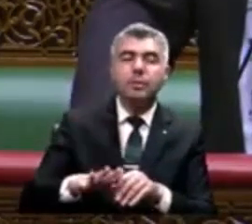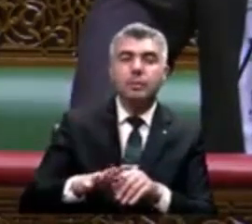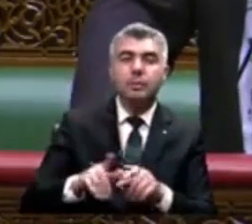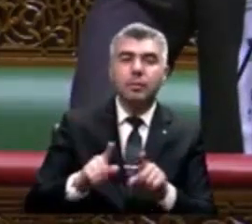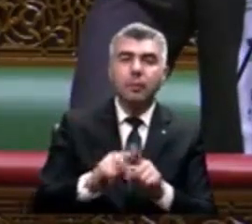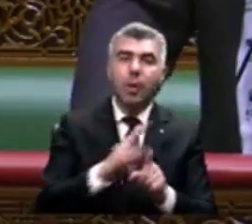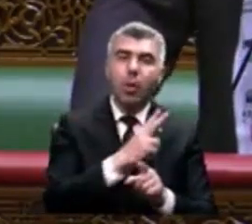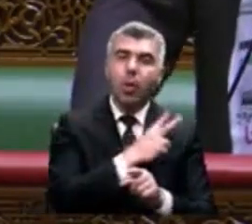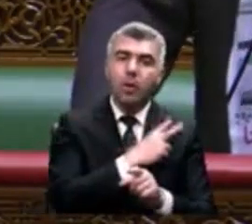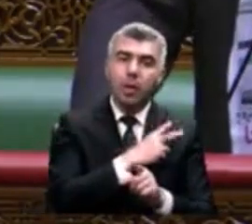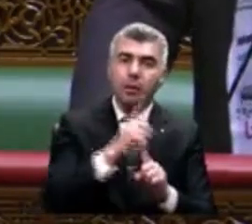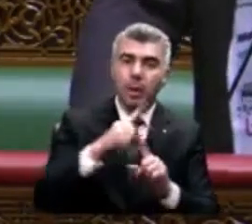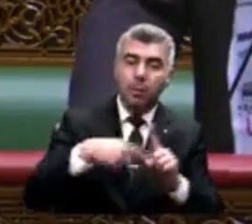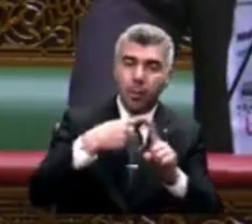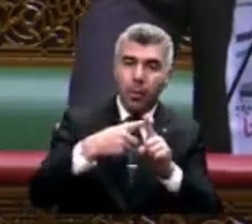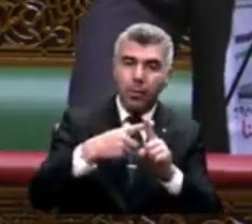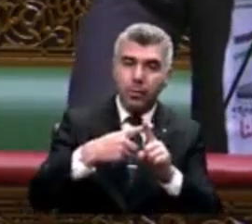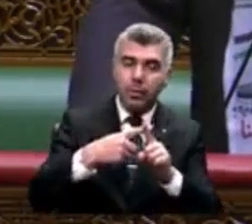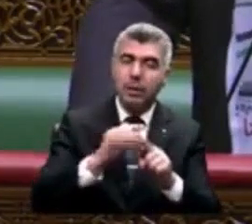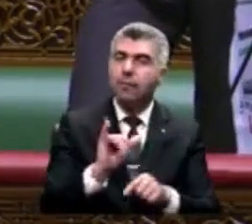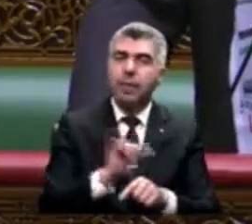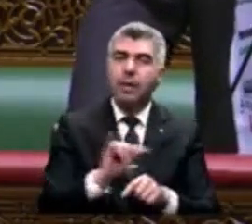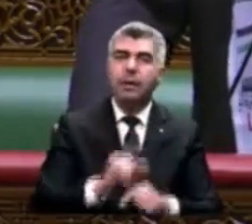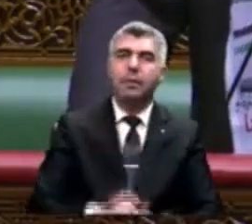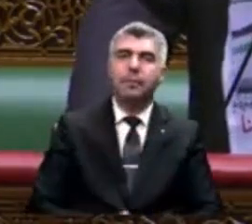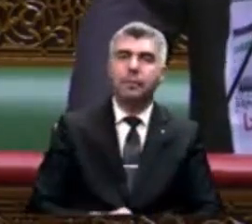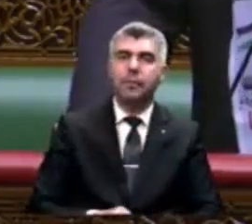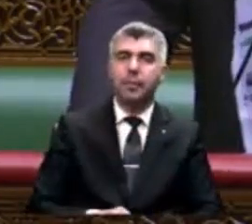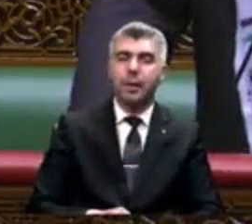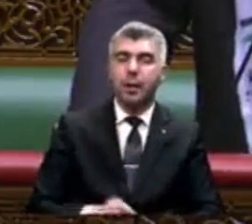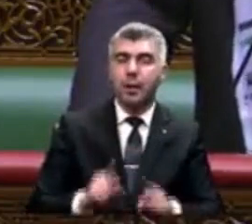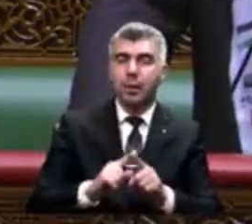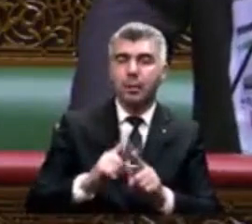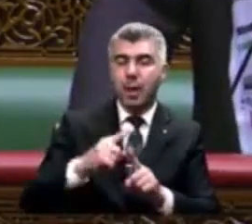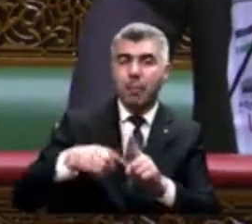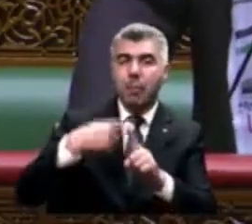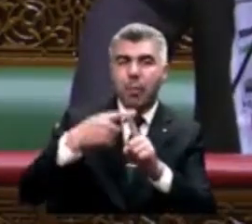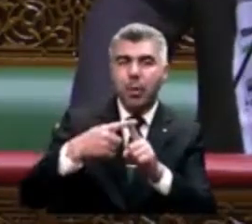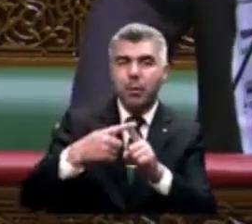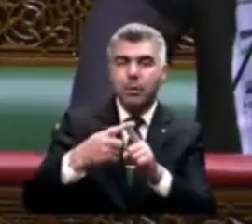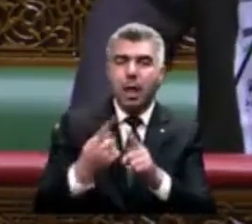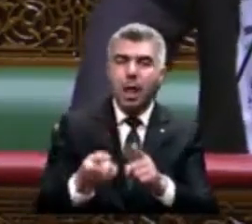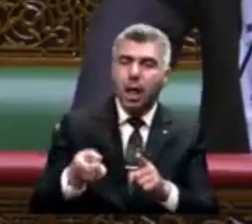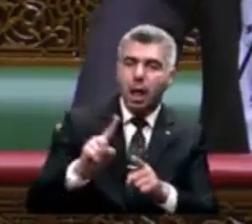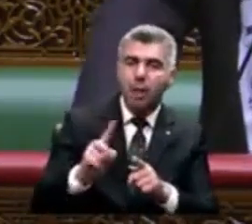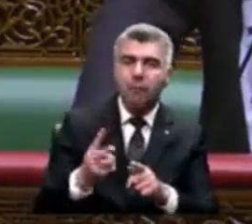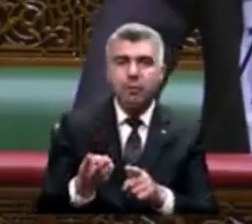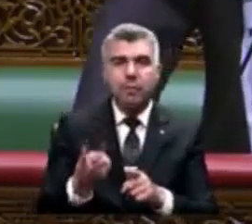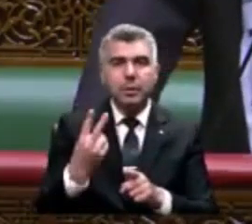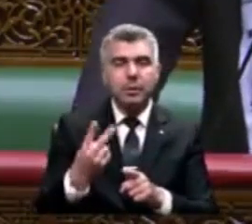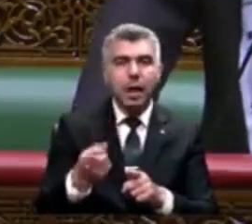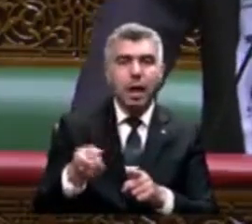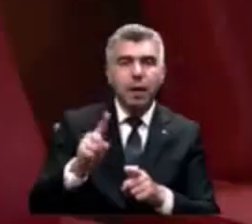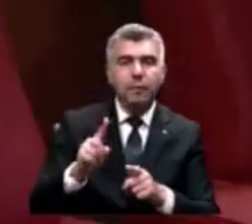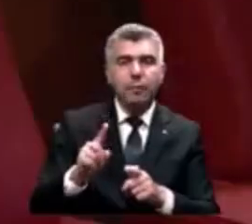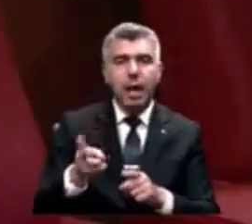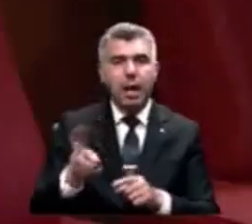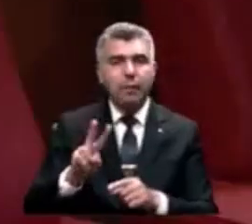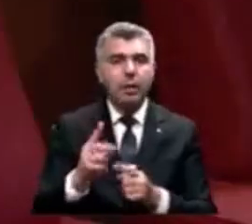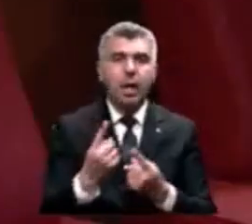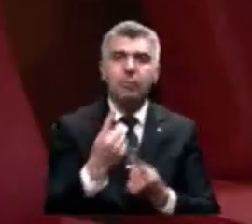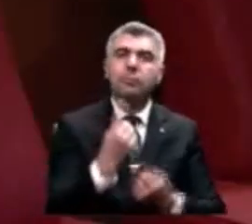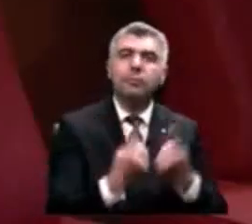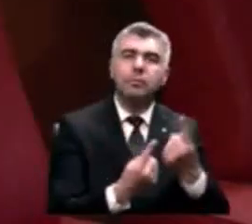لرجال التعليم. زيدوهم 2500 جاتكم بزاف، كون زدتوا شي بركه 1000 1200 1500 2000 درهم. على اي